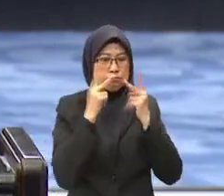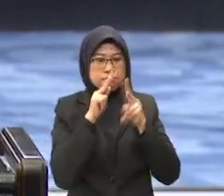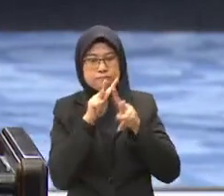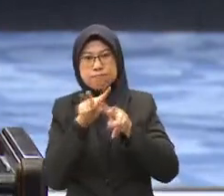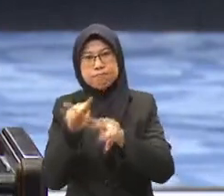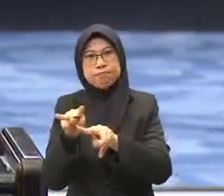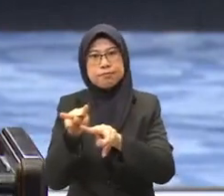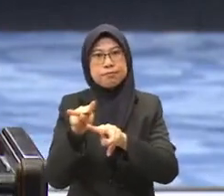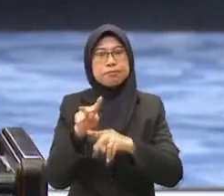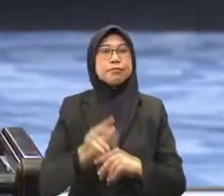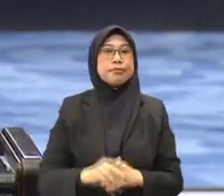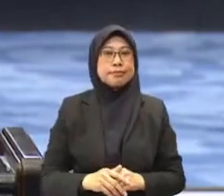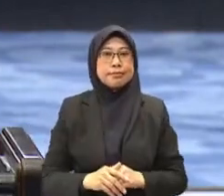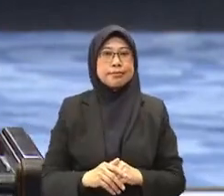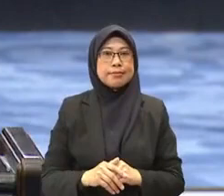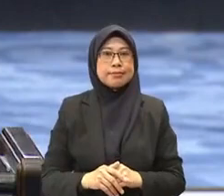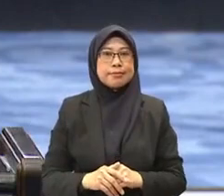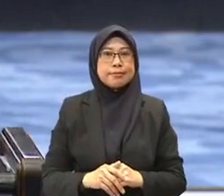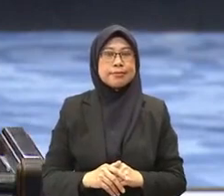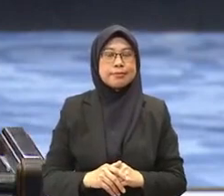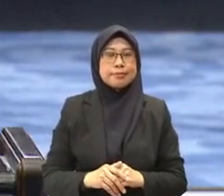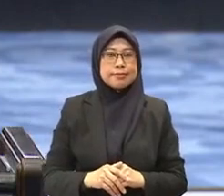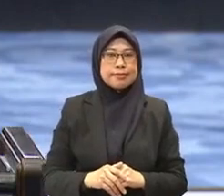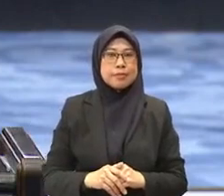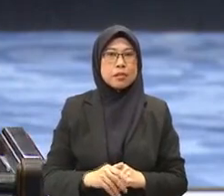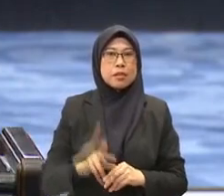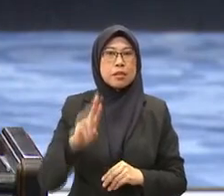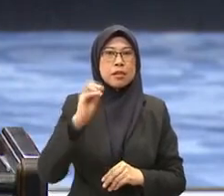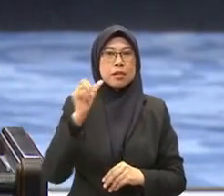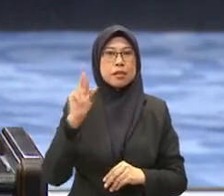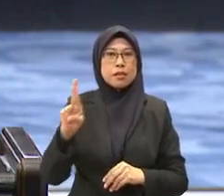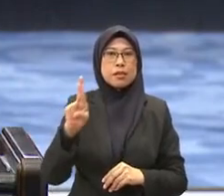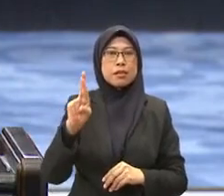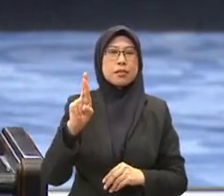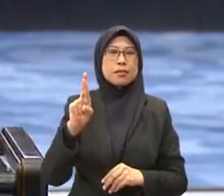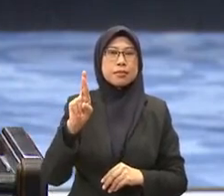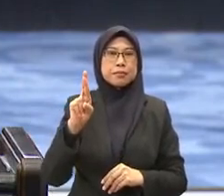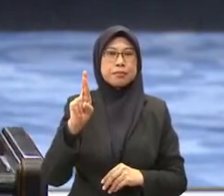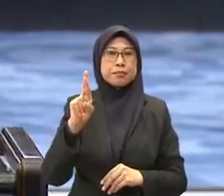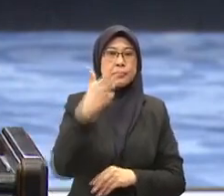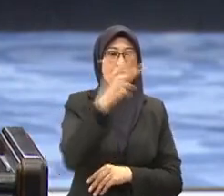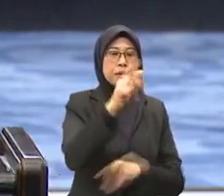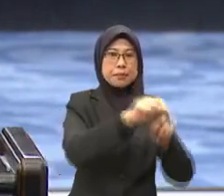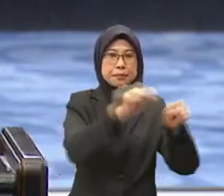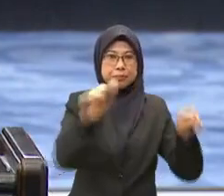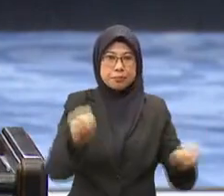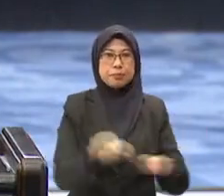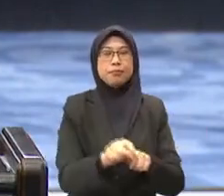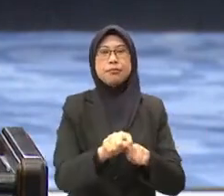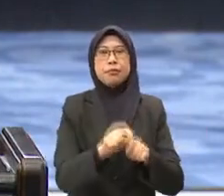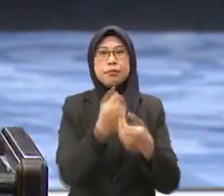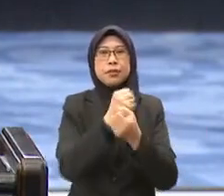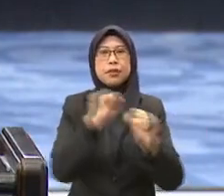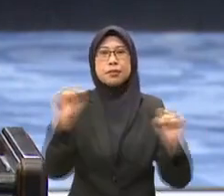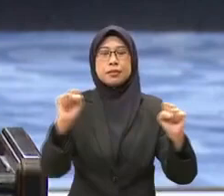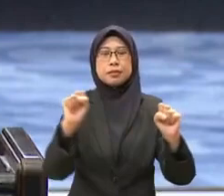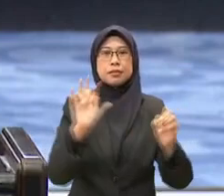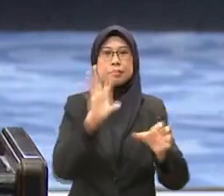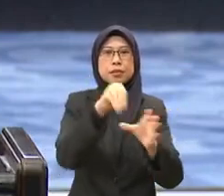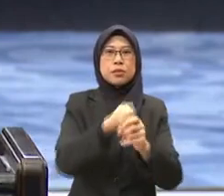memperolehi akses keadilan susulan itu kerajaan telah menubuhkan jawatankuasa akta pembelaan awam